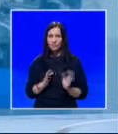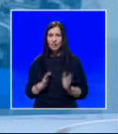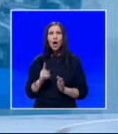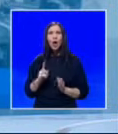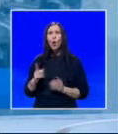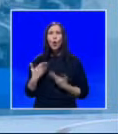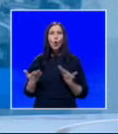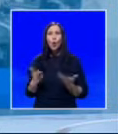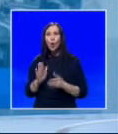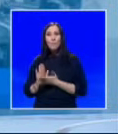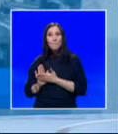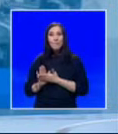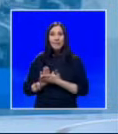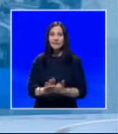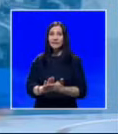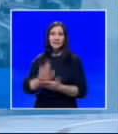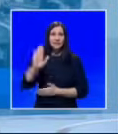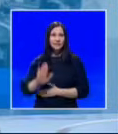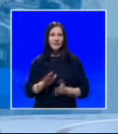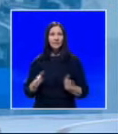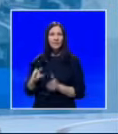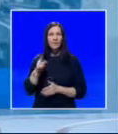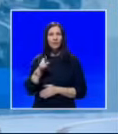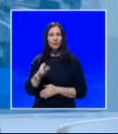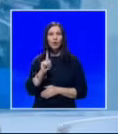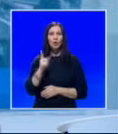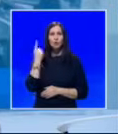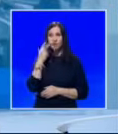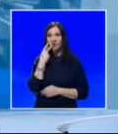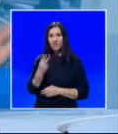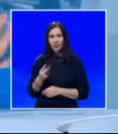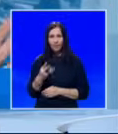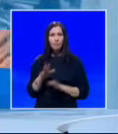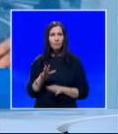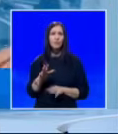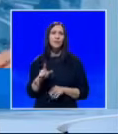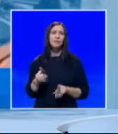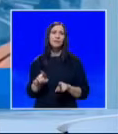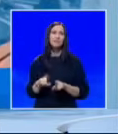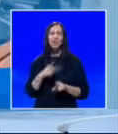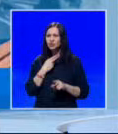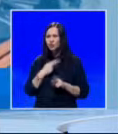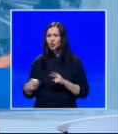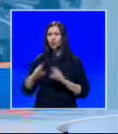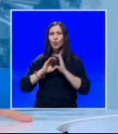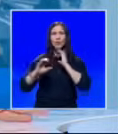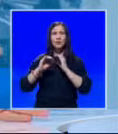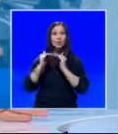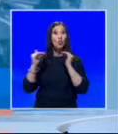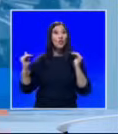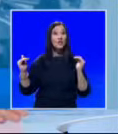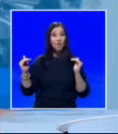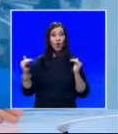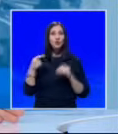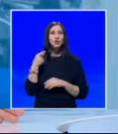Кой кого е притиснал до стената? Това, което видяхме вчера, поне като на чисто комуникационно ниво, е,